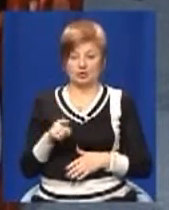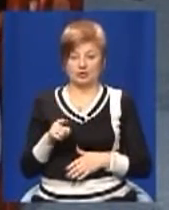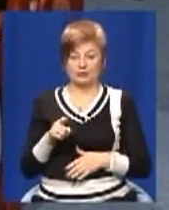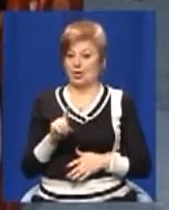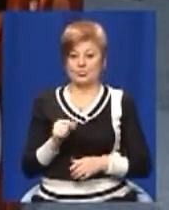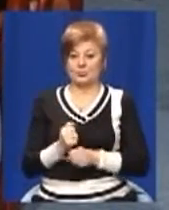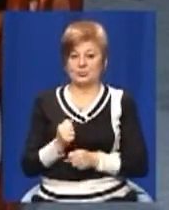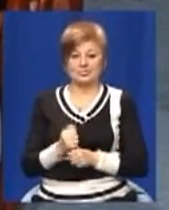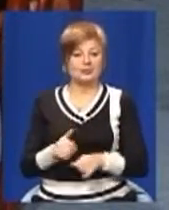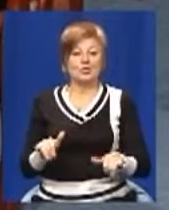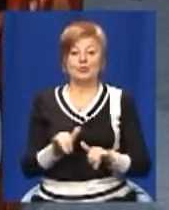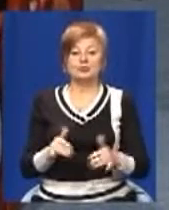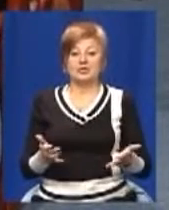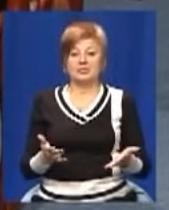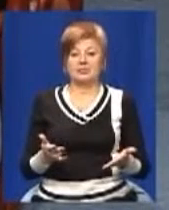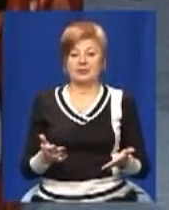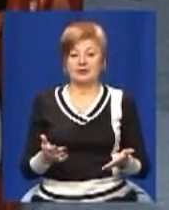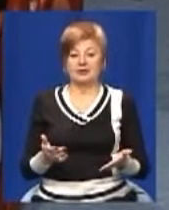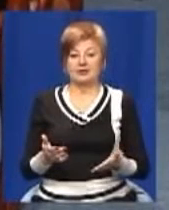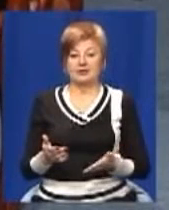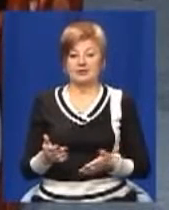Що ти з ними зробив? Куди ти їх дів?